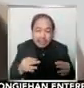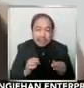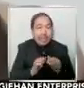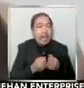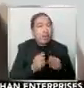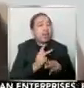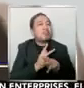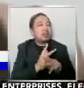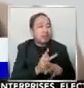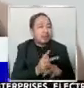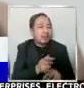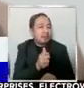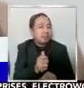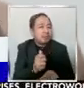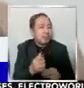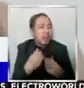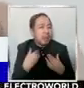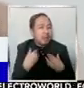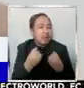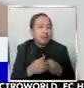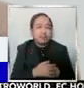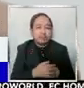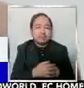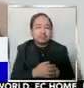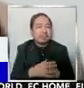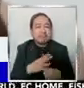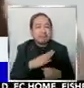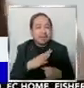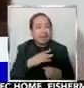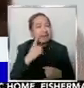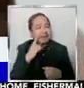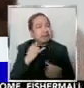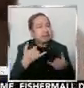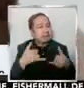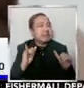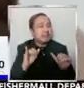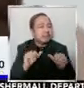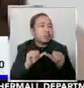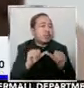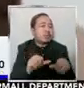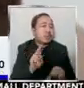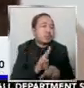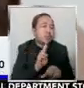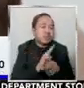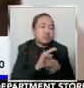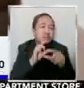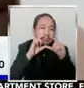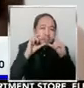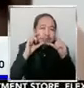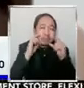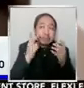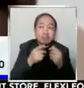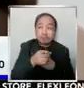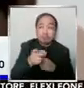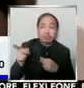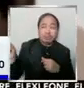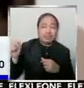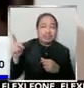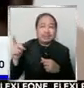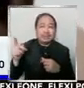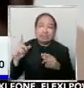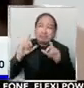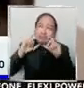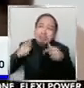mawawala kung magpatuloy na magsuot ng mask. Even if we see that people around us may choose not to wear